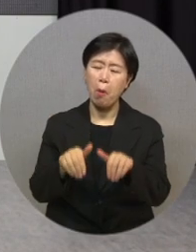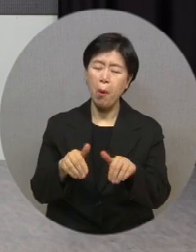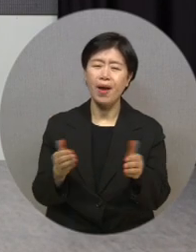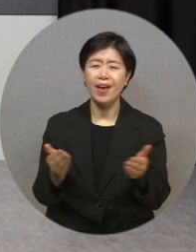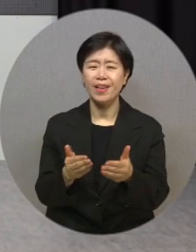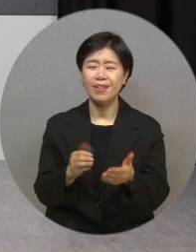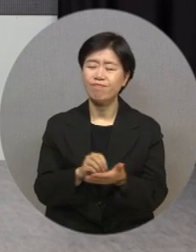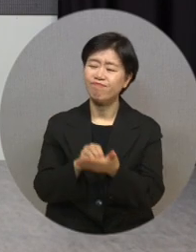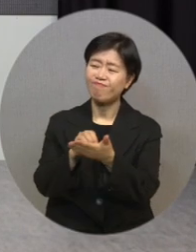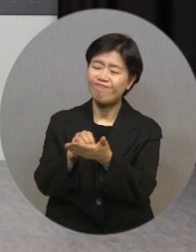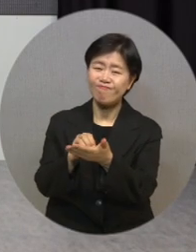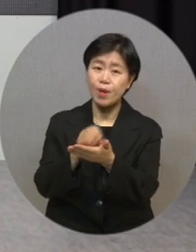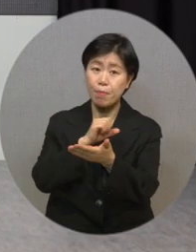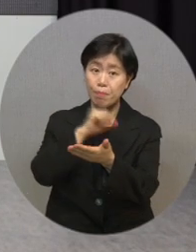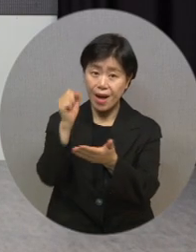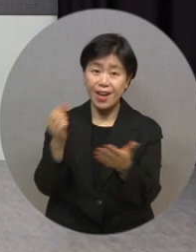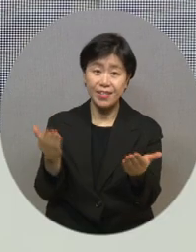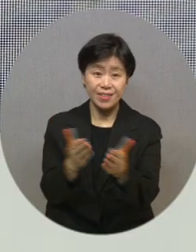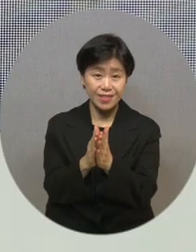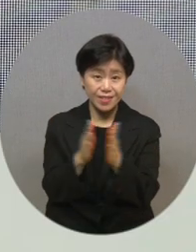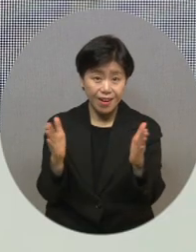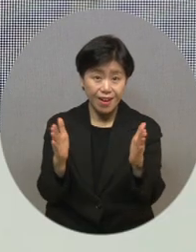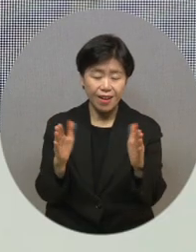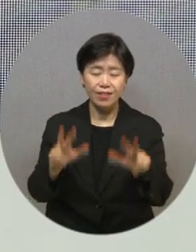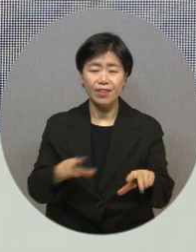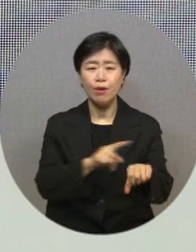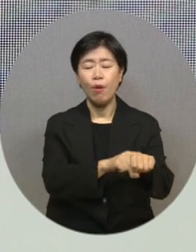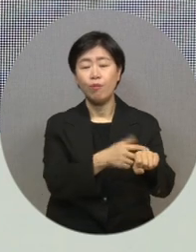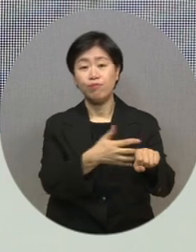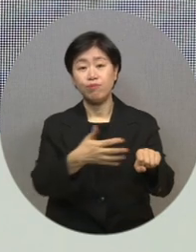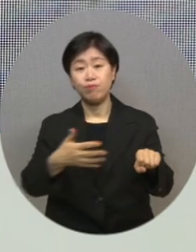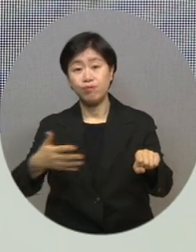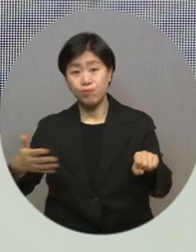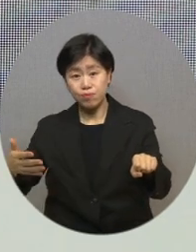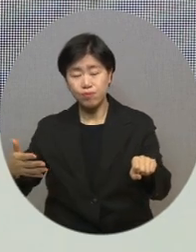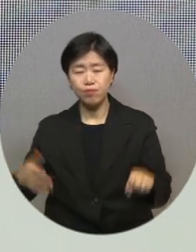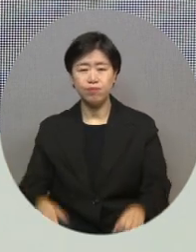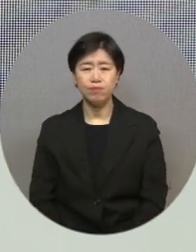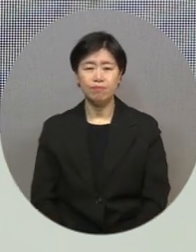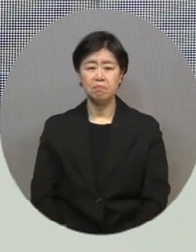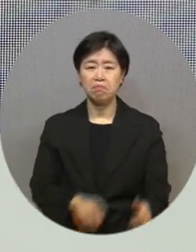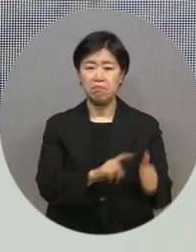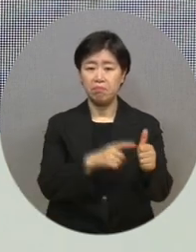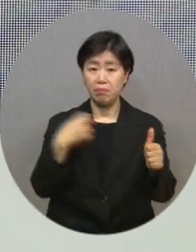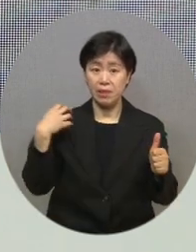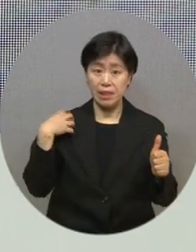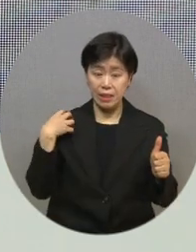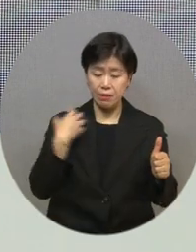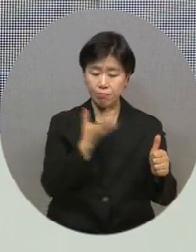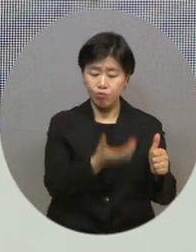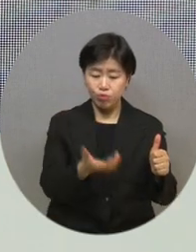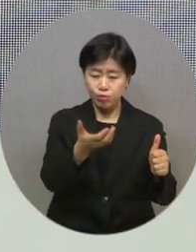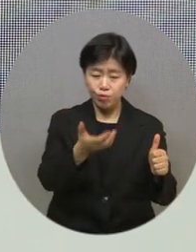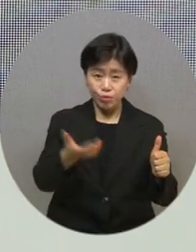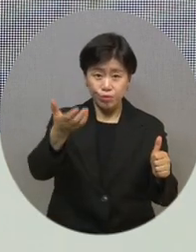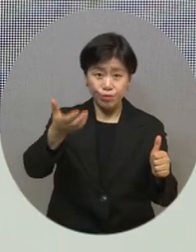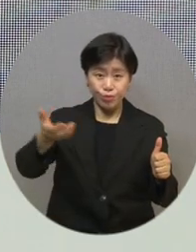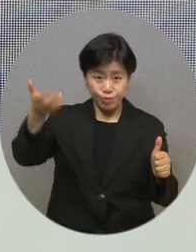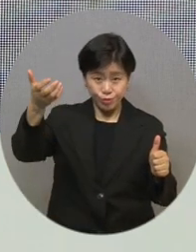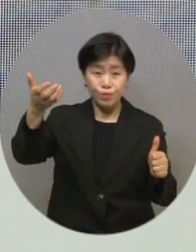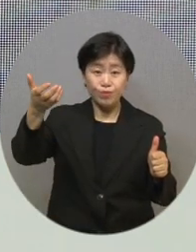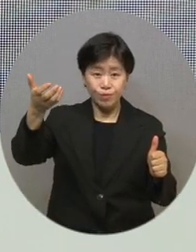세월이 흘렀는데 그래가지고 본부 근로 지원부장 또 동부지사 취업